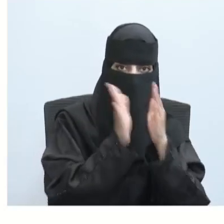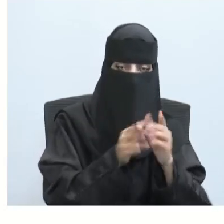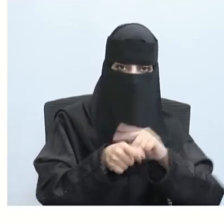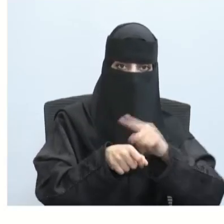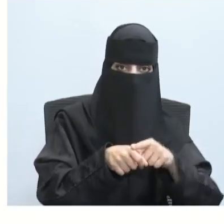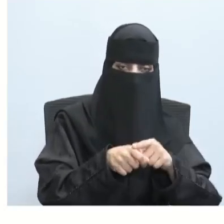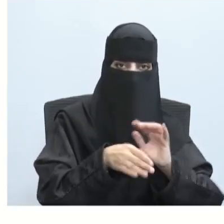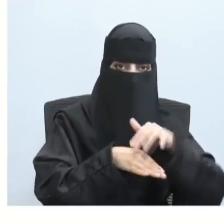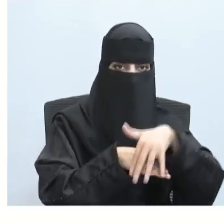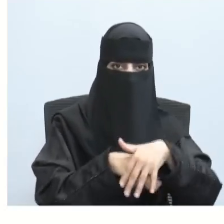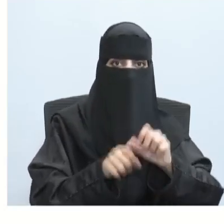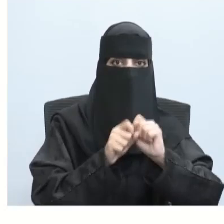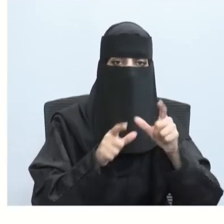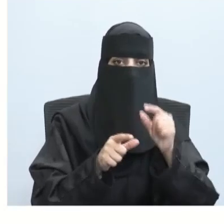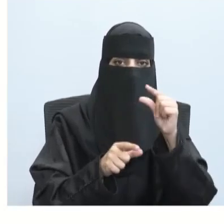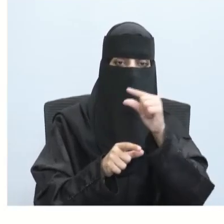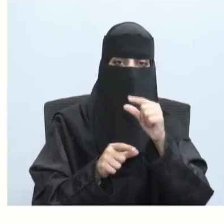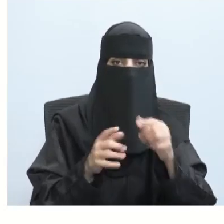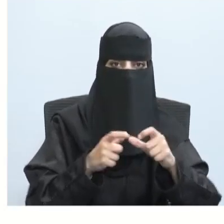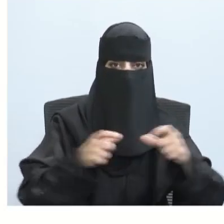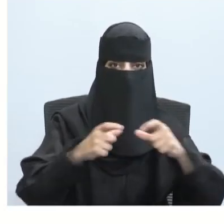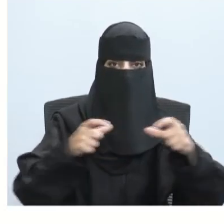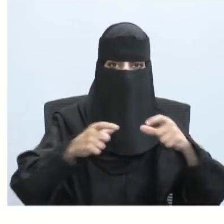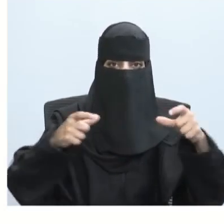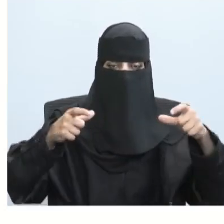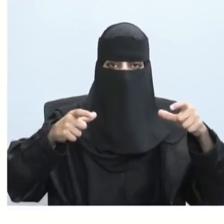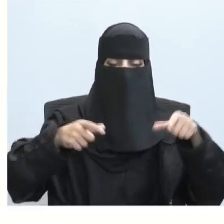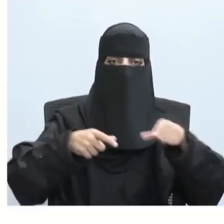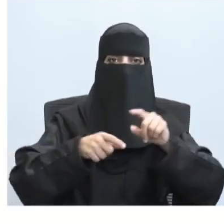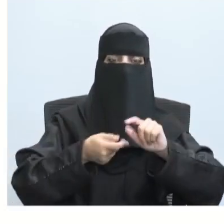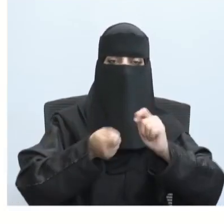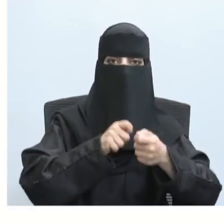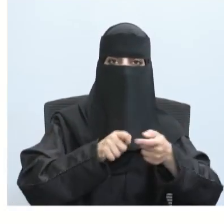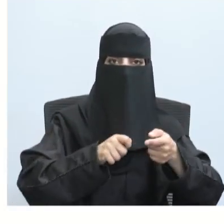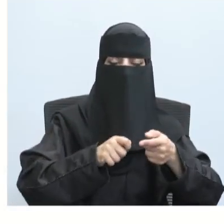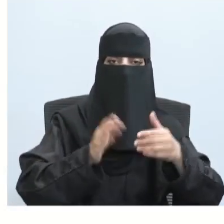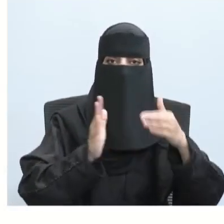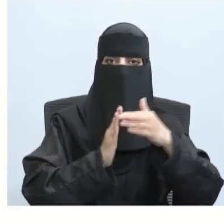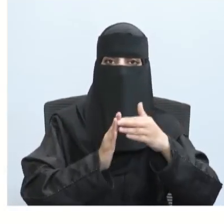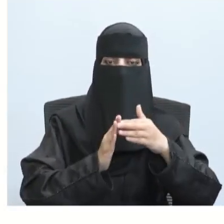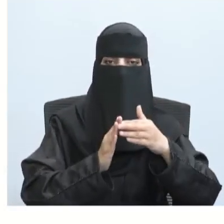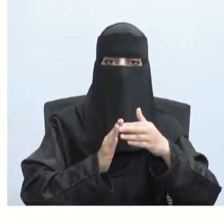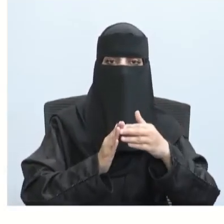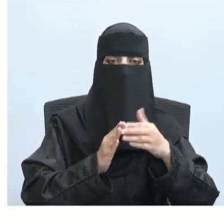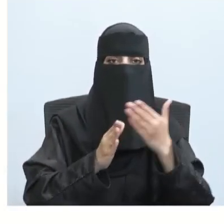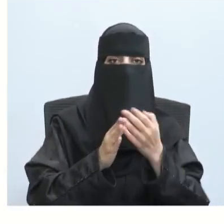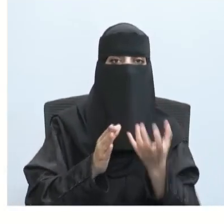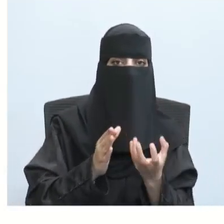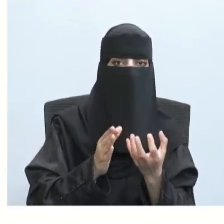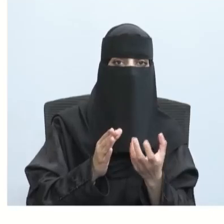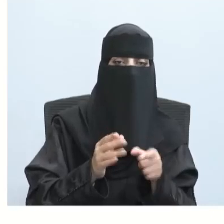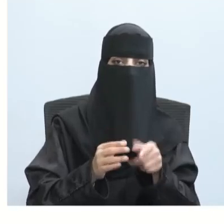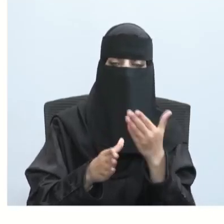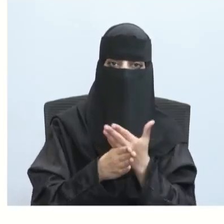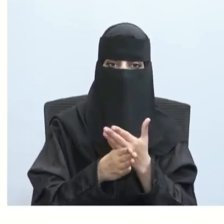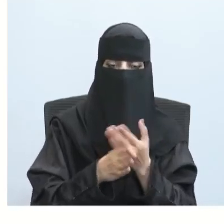السائله بدات الدقائق تبتعد اكثر فاكثر وذلك نتيجه لارتفاع درجه الحراره